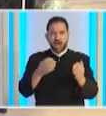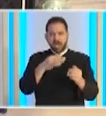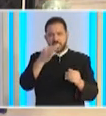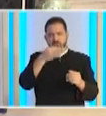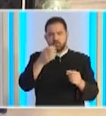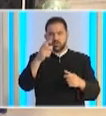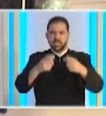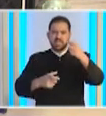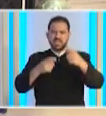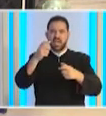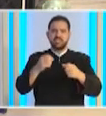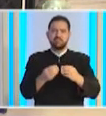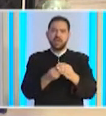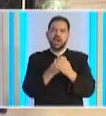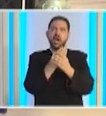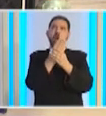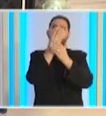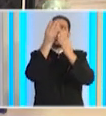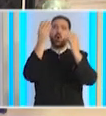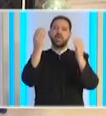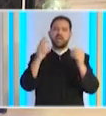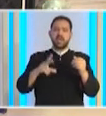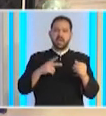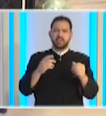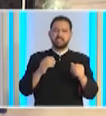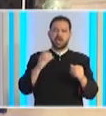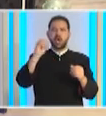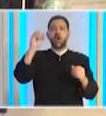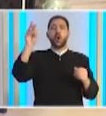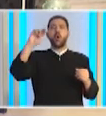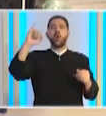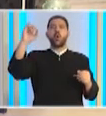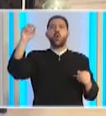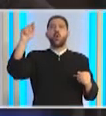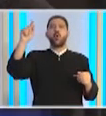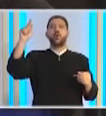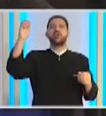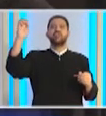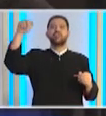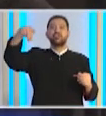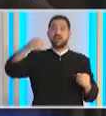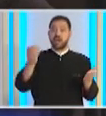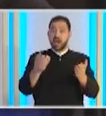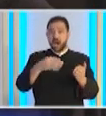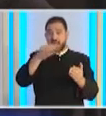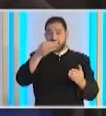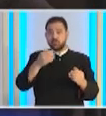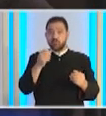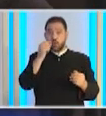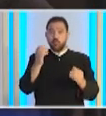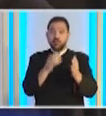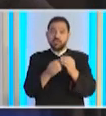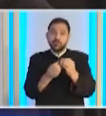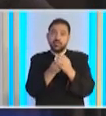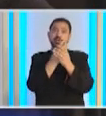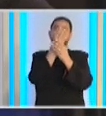care vorbesc despre înnoire, despre spiritualitate, este chiar Origen, care spunea că omul trebuie să se înnoiască prin